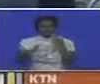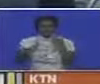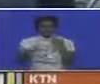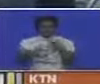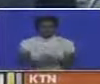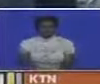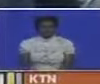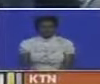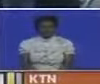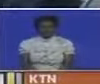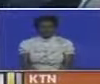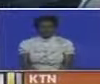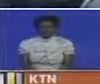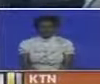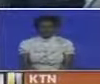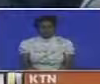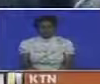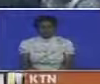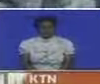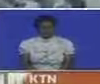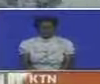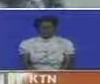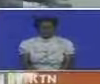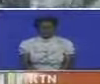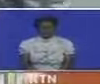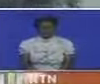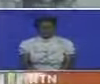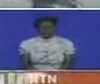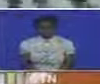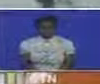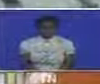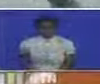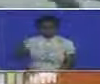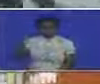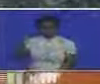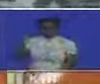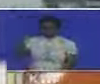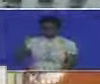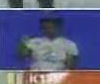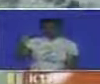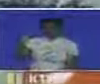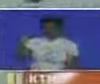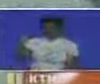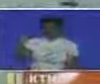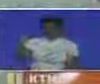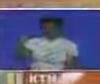Nakuru rugby hawatu wezi. Victor Ogale, KTN, michezo.